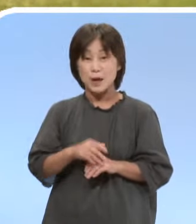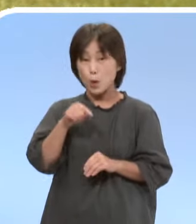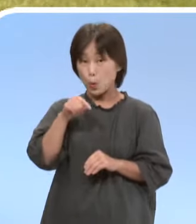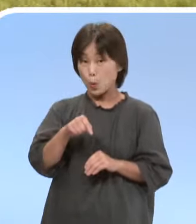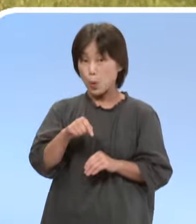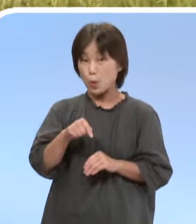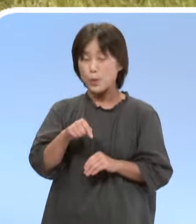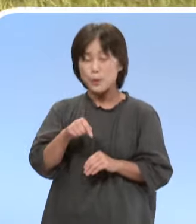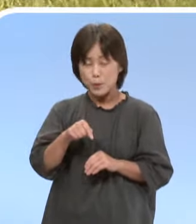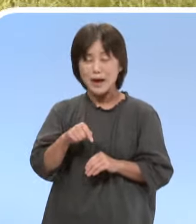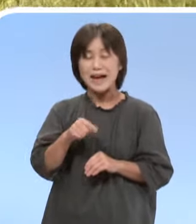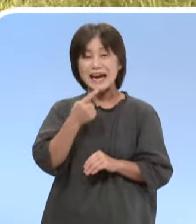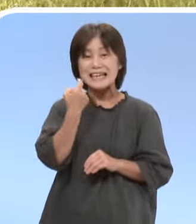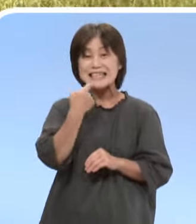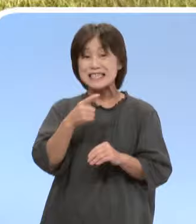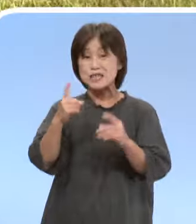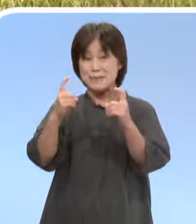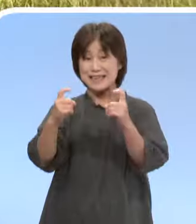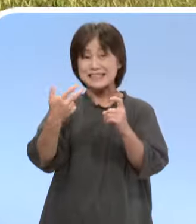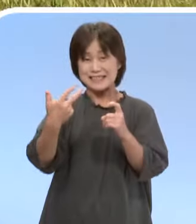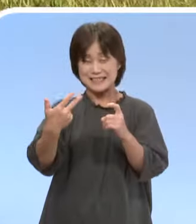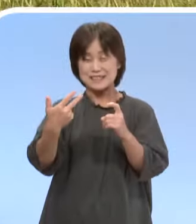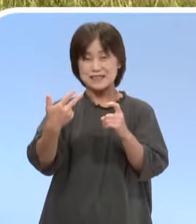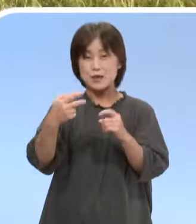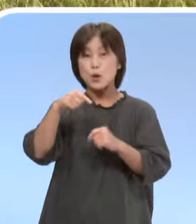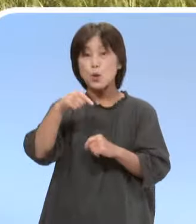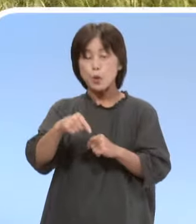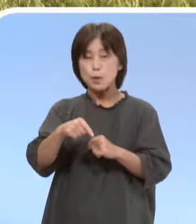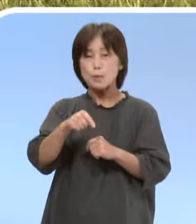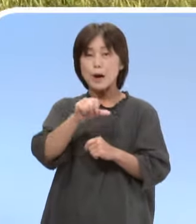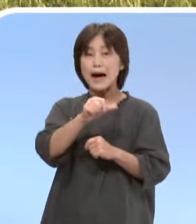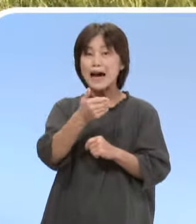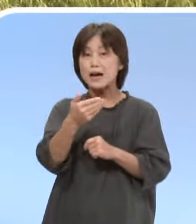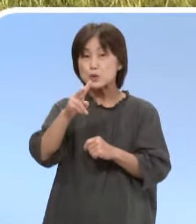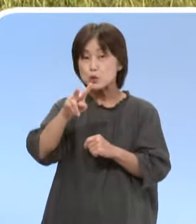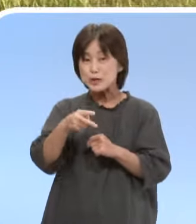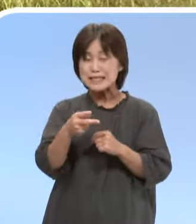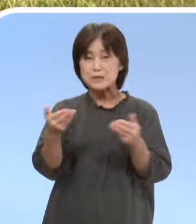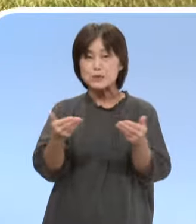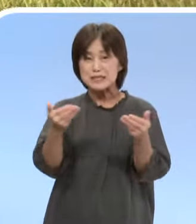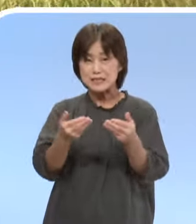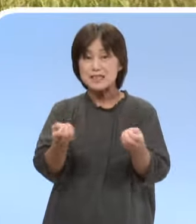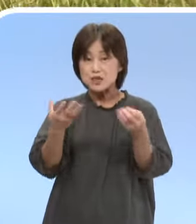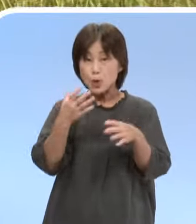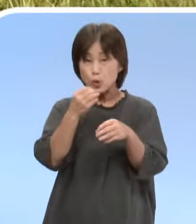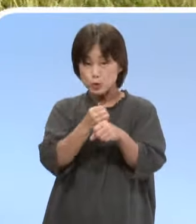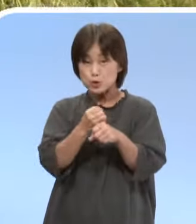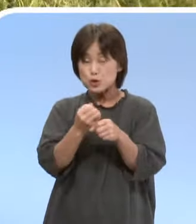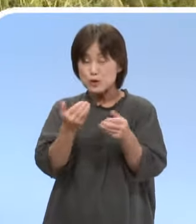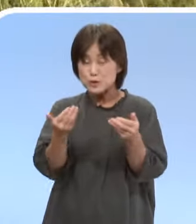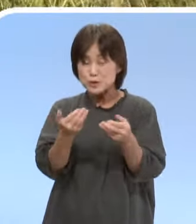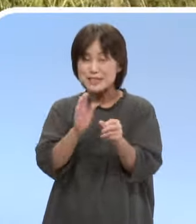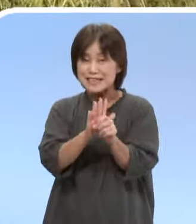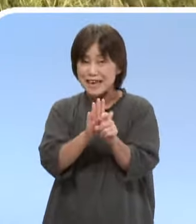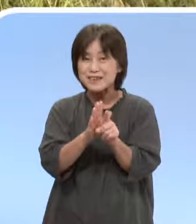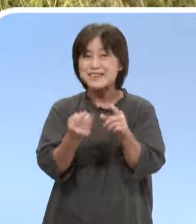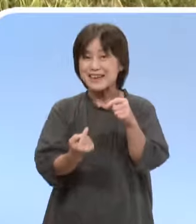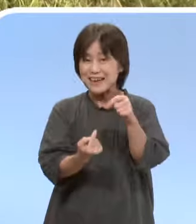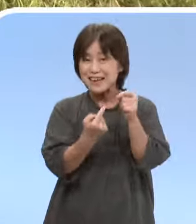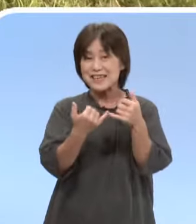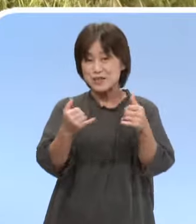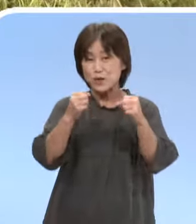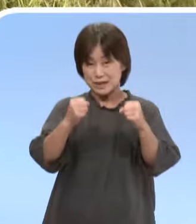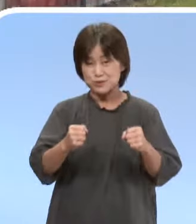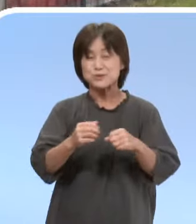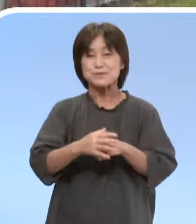さて今度は姫路市にやってきました。こちらにもアグリビジネス創出支援事業に選ばれて頑張ってらっしゃる